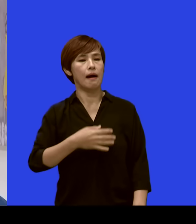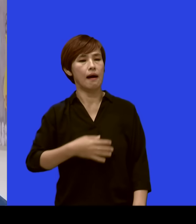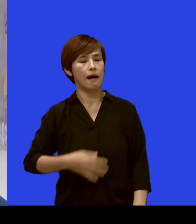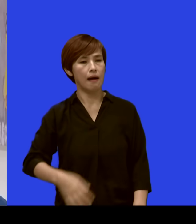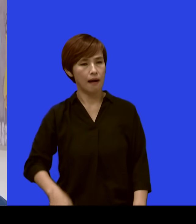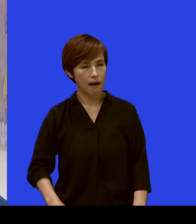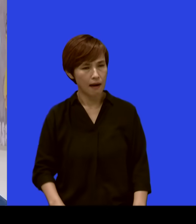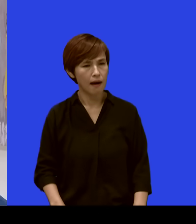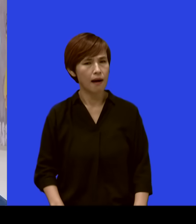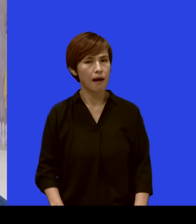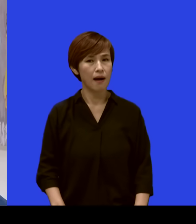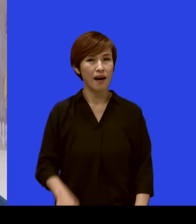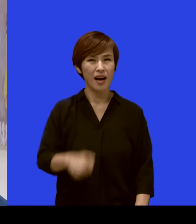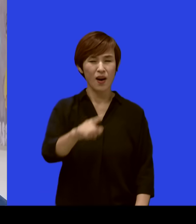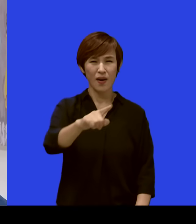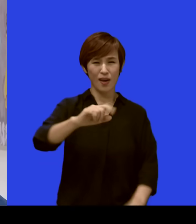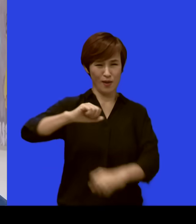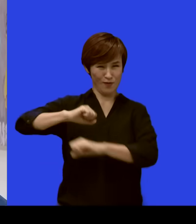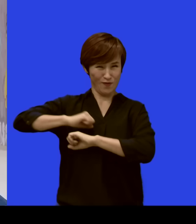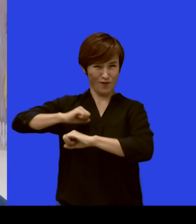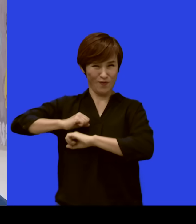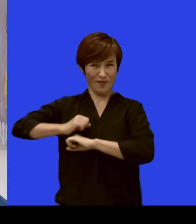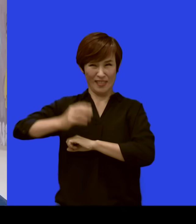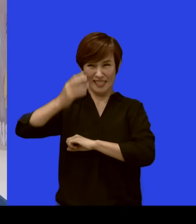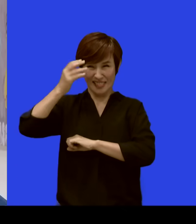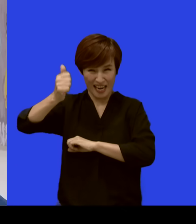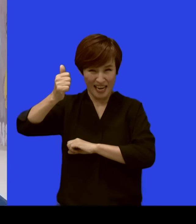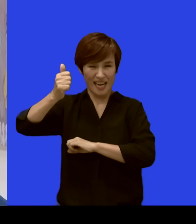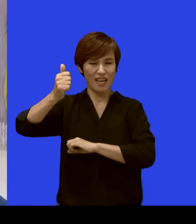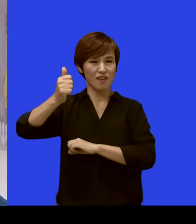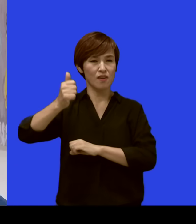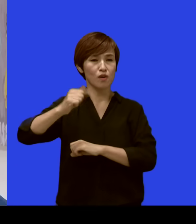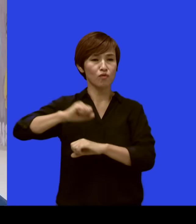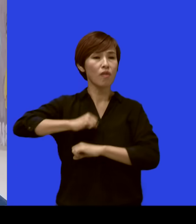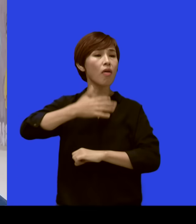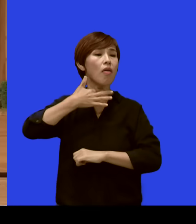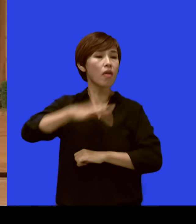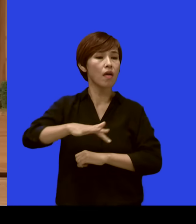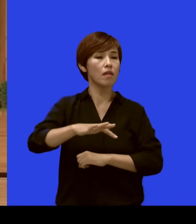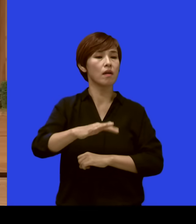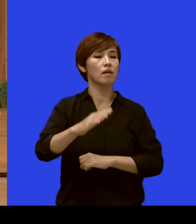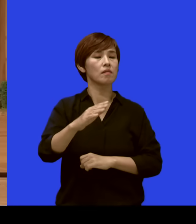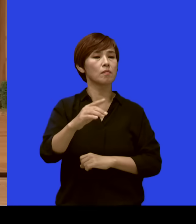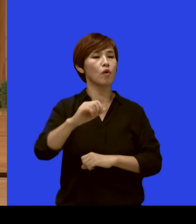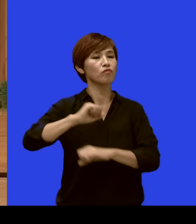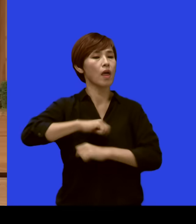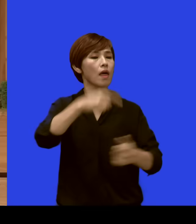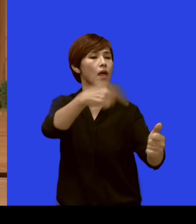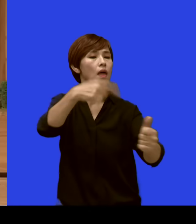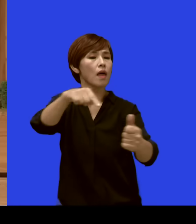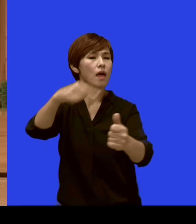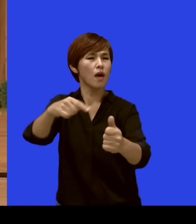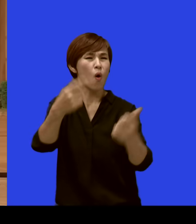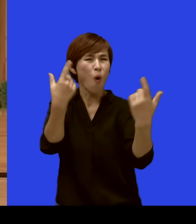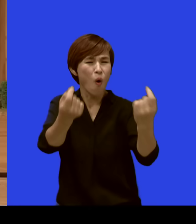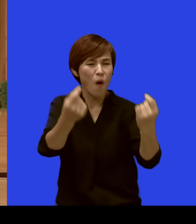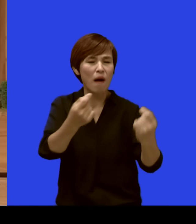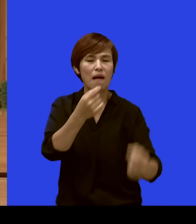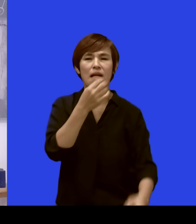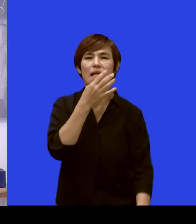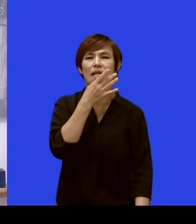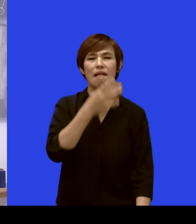순간에 이게 육군사관학교 교관이 군대도 안 갔다고 와가지고 내 학생들을 사주를 몰린다 이런 생각이 든